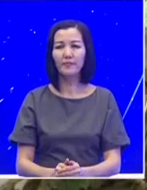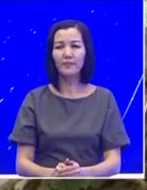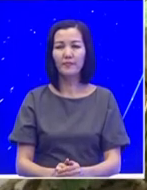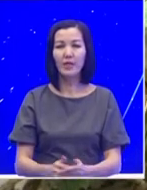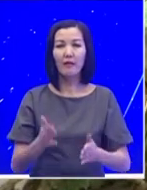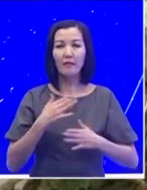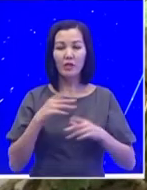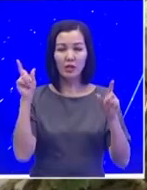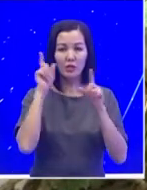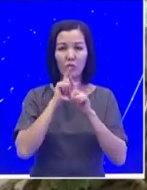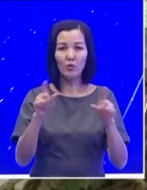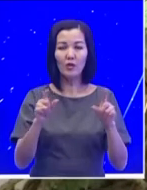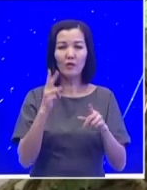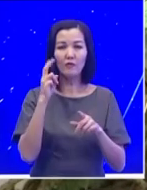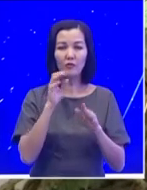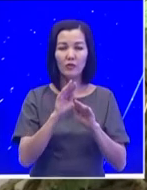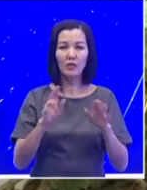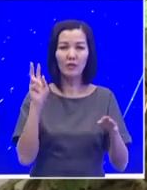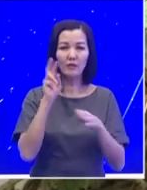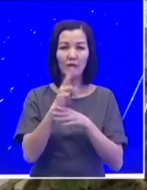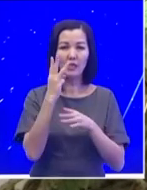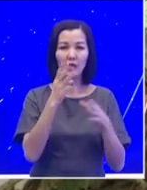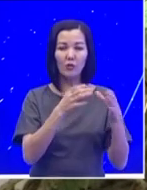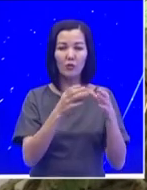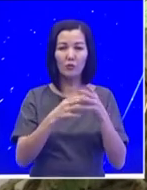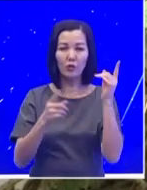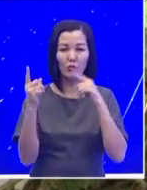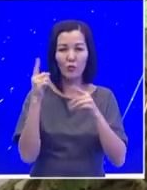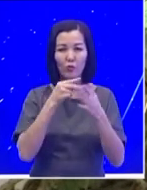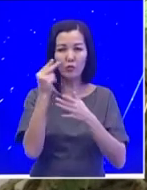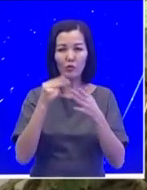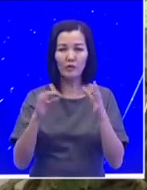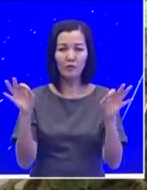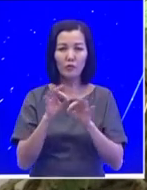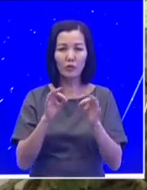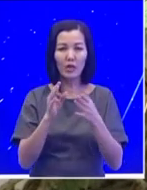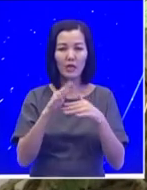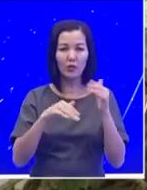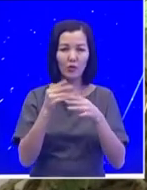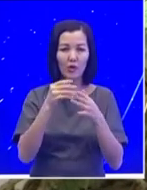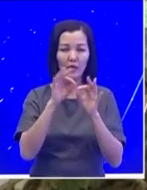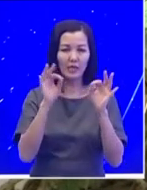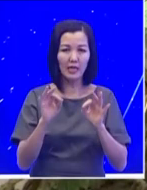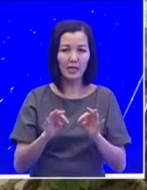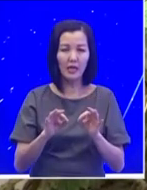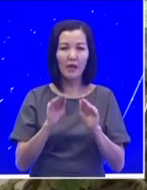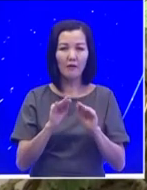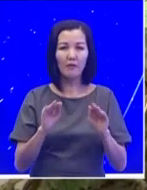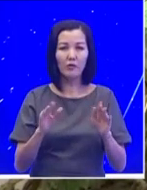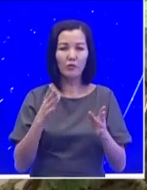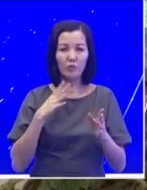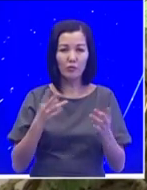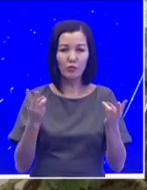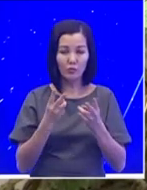В нашу школу ходит порядка 200 детей. У нас 3 кружка – художественное, музыкальное, рукоделие. К сожалению, как вы видели, дети вынуждены